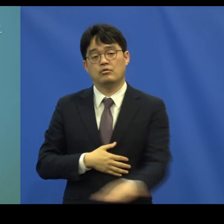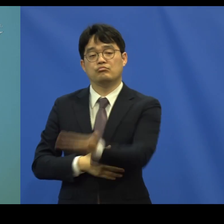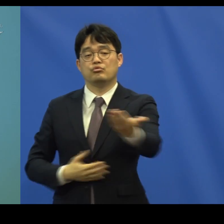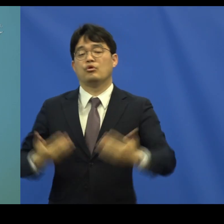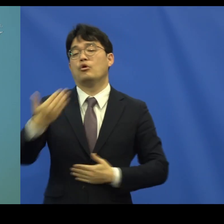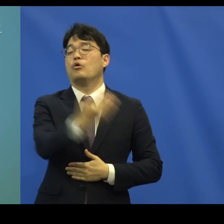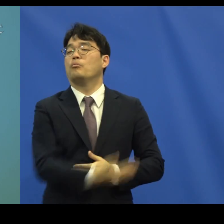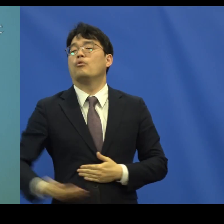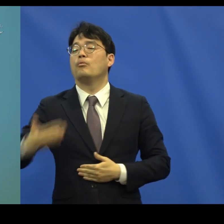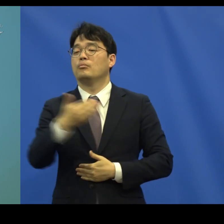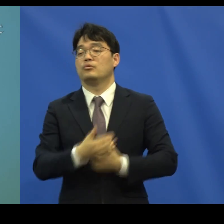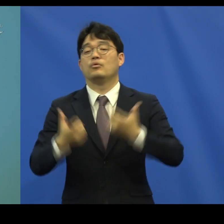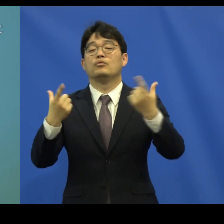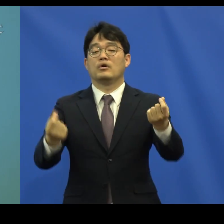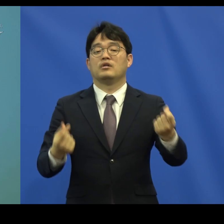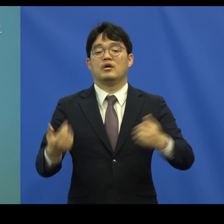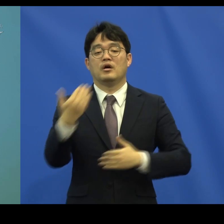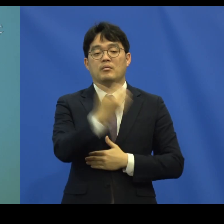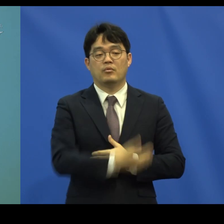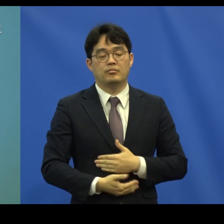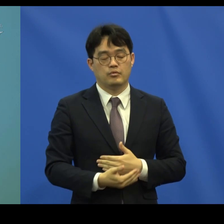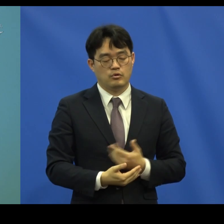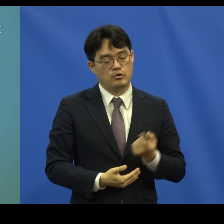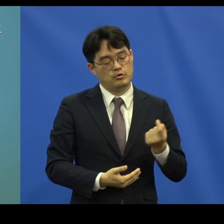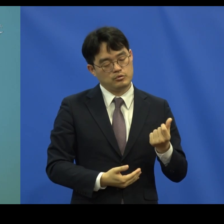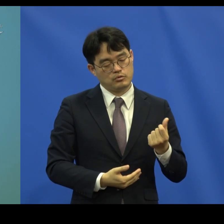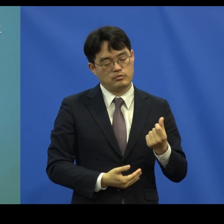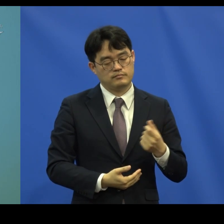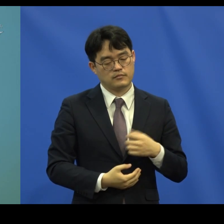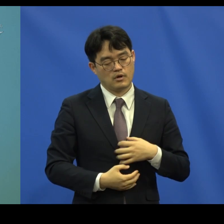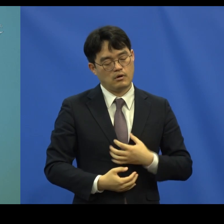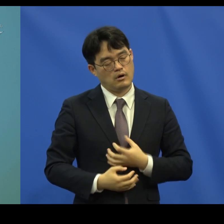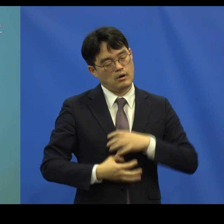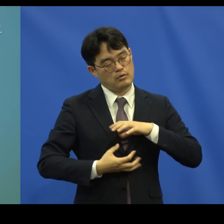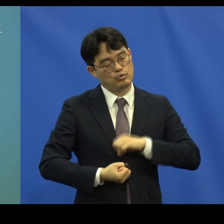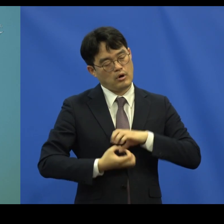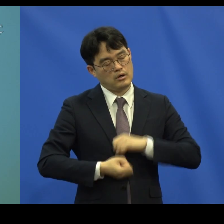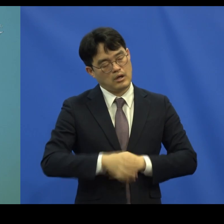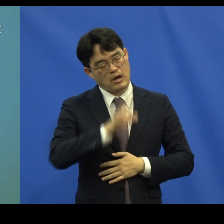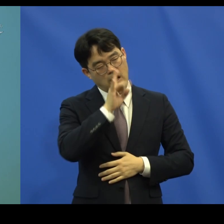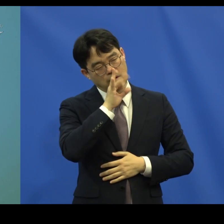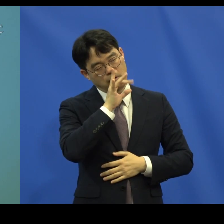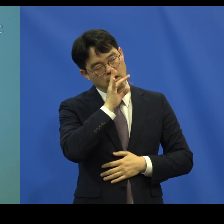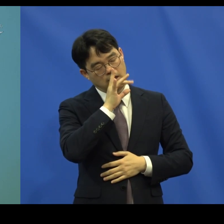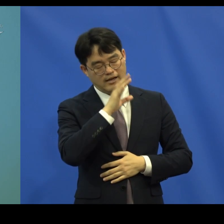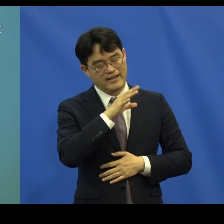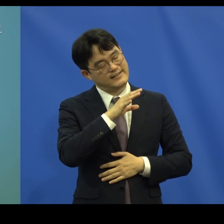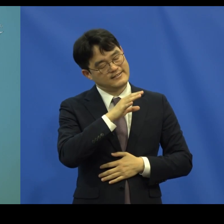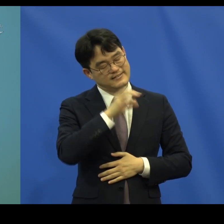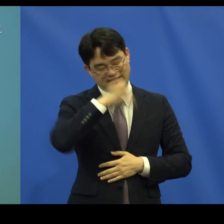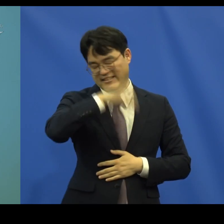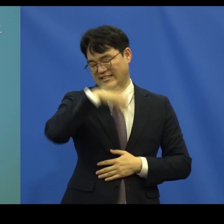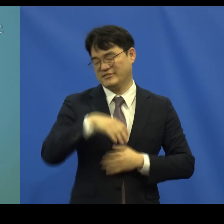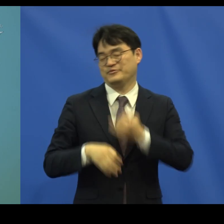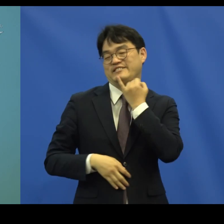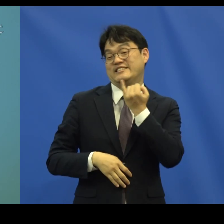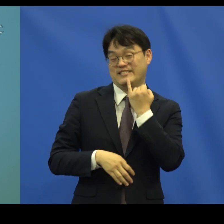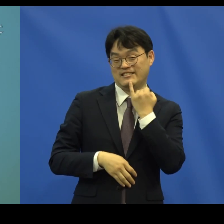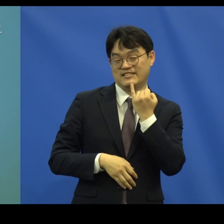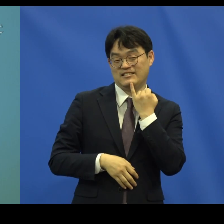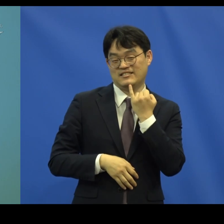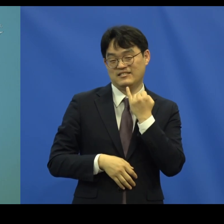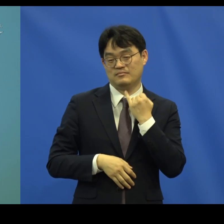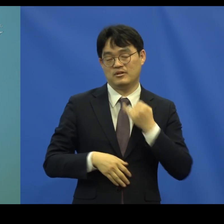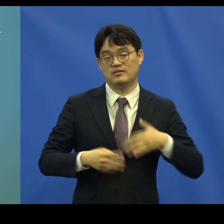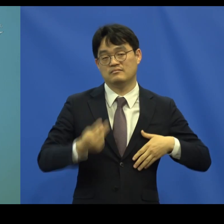있었어요. 많은 사인이 있었는데 에이 뭐 괜찮겠지 하고 지나간 거예요. 그죠? 자, 주님은